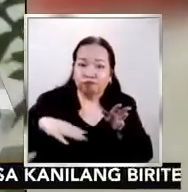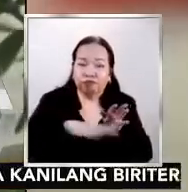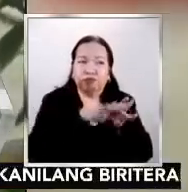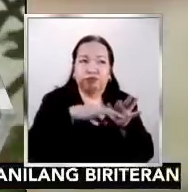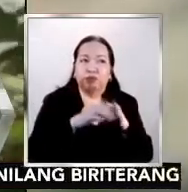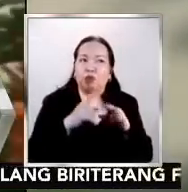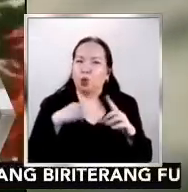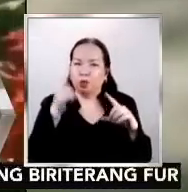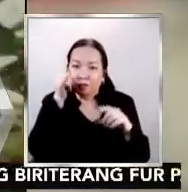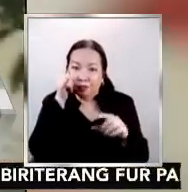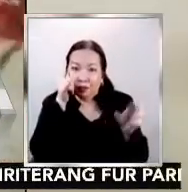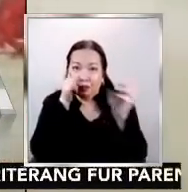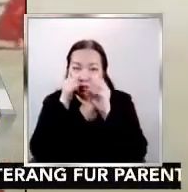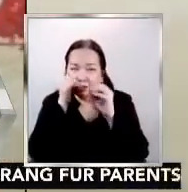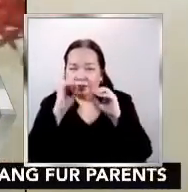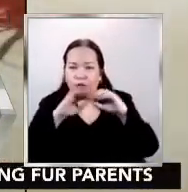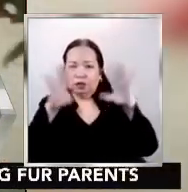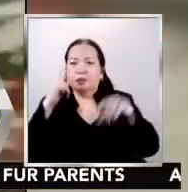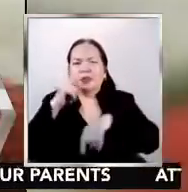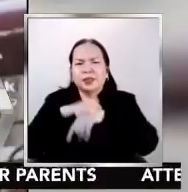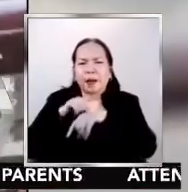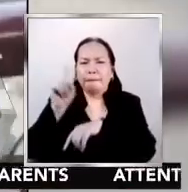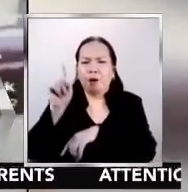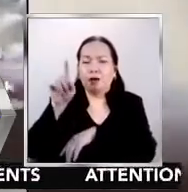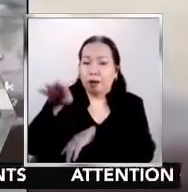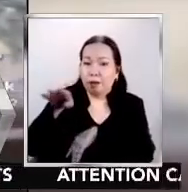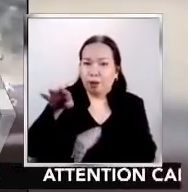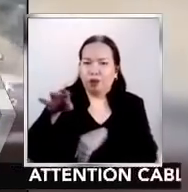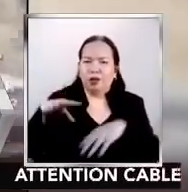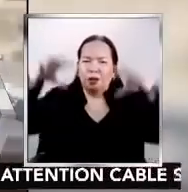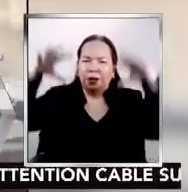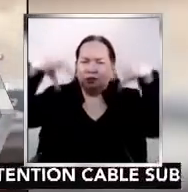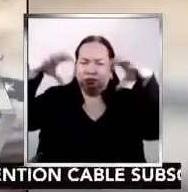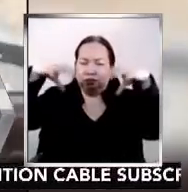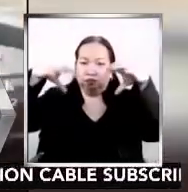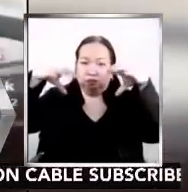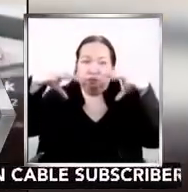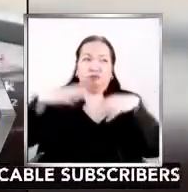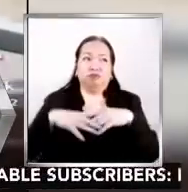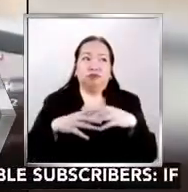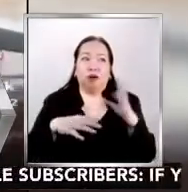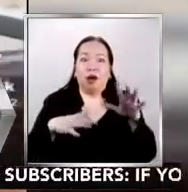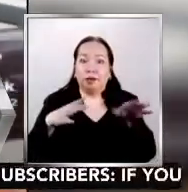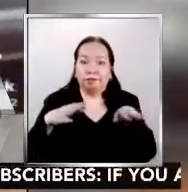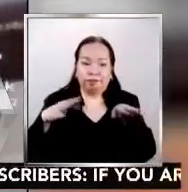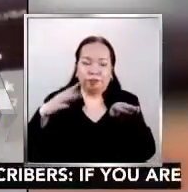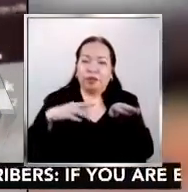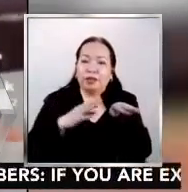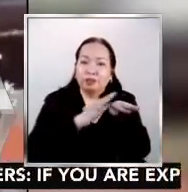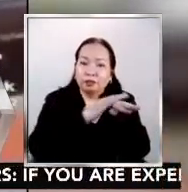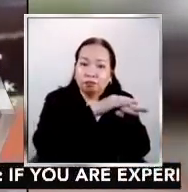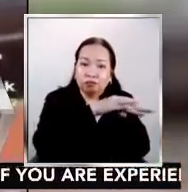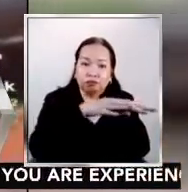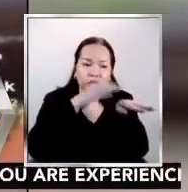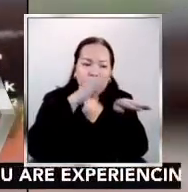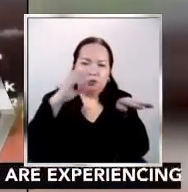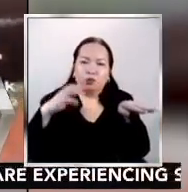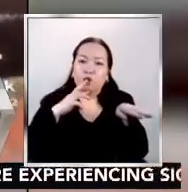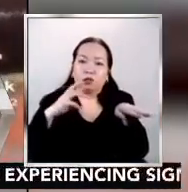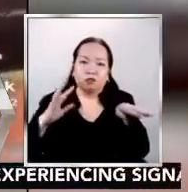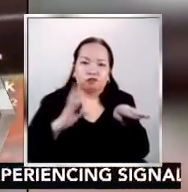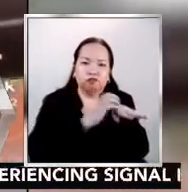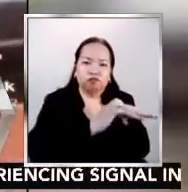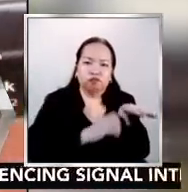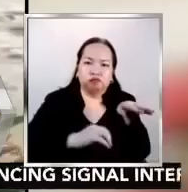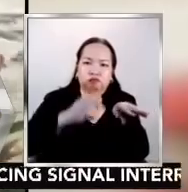ng hapon nang biglang bumuhos ang malakas na ulan. Unti-unting kinain ng tubig ang kalahati ng kalsada kung saan